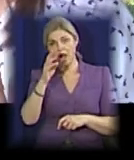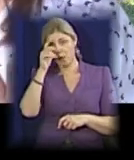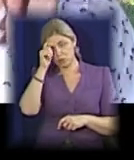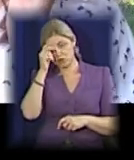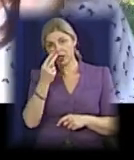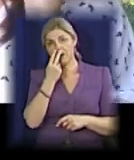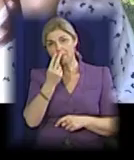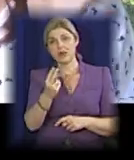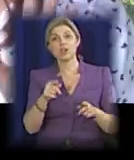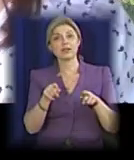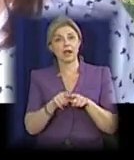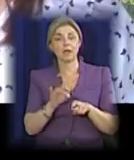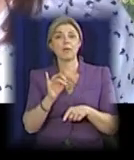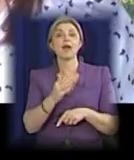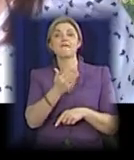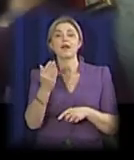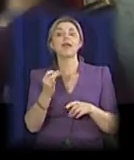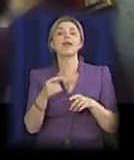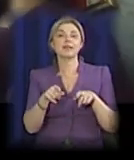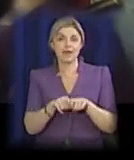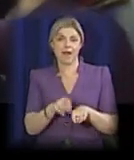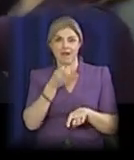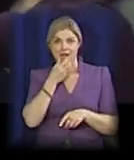такими і вони кажуть, ви і так гарні.